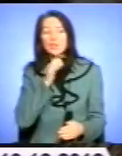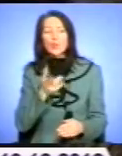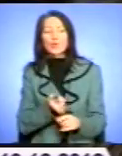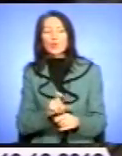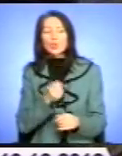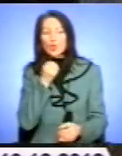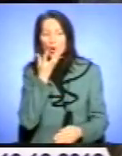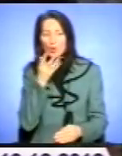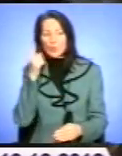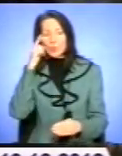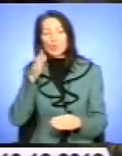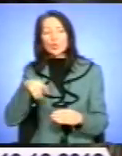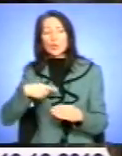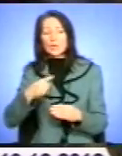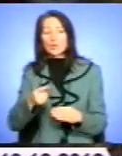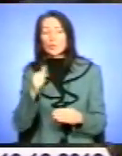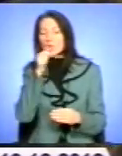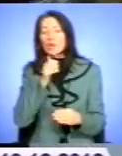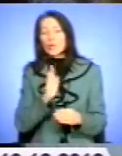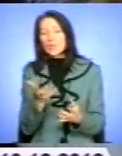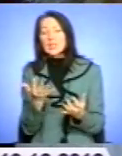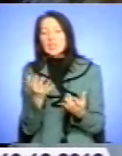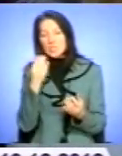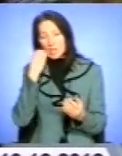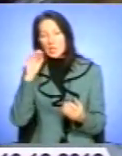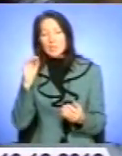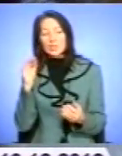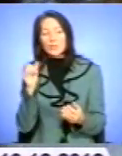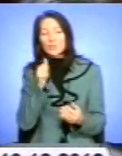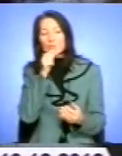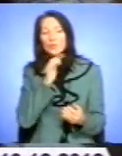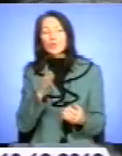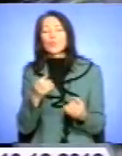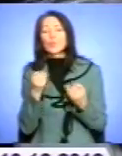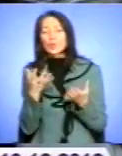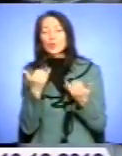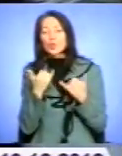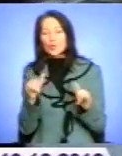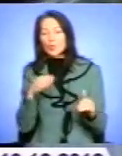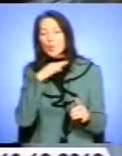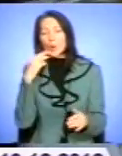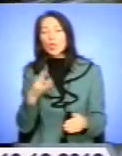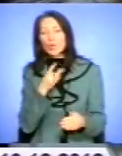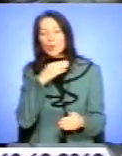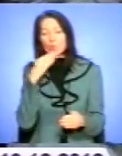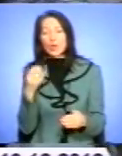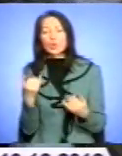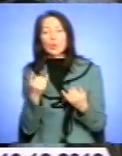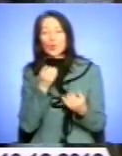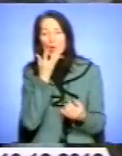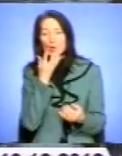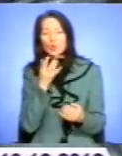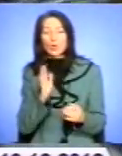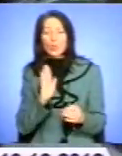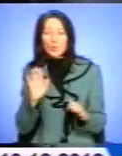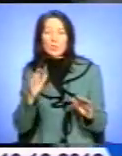я думаю, що майбутній рік в мене буде ще кращий. Рік просто чудовий був. Багато емоцій, багато хорошого. Час погані